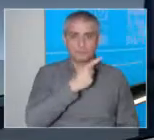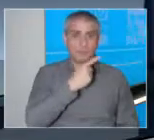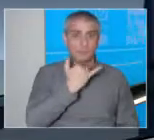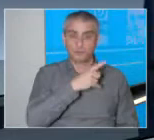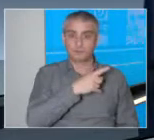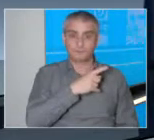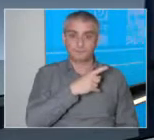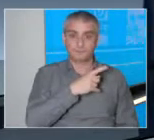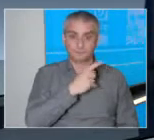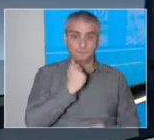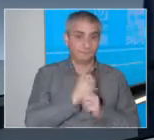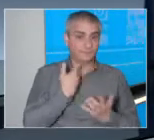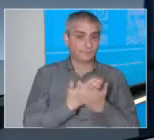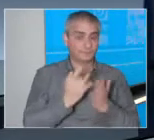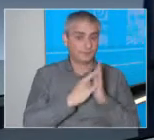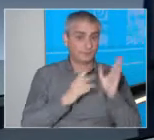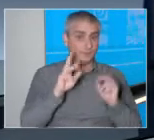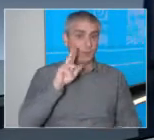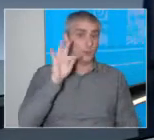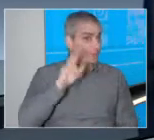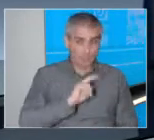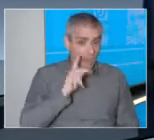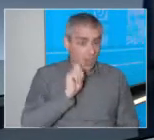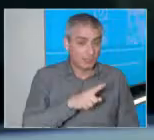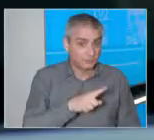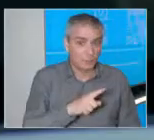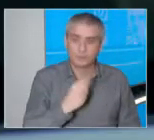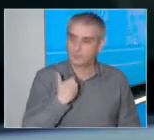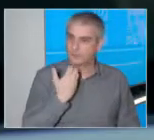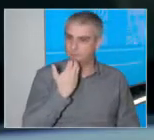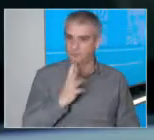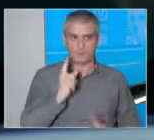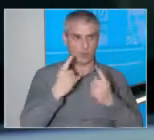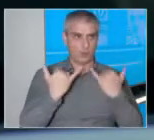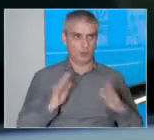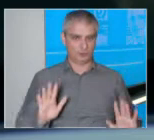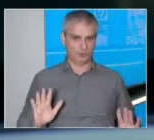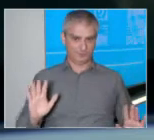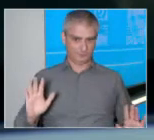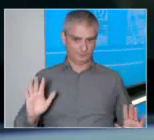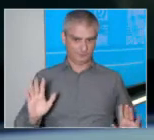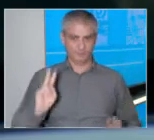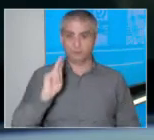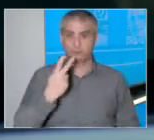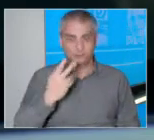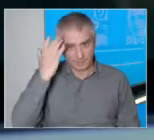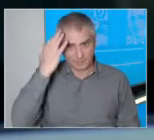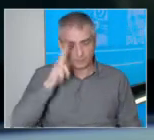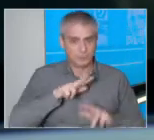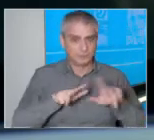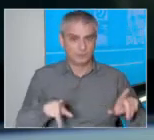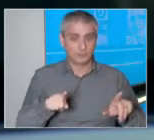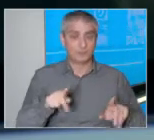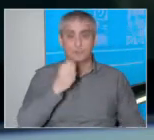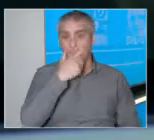הצעת החוק עם רוטמן, גם עכשיו אתה לא יכול לתת מילה טובה. אני אסביר מה קורה עכשיו. שוב. דמיינו סיטואציה